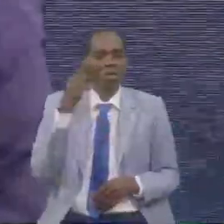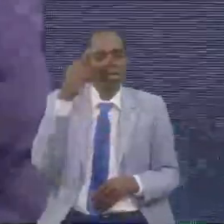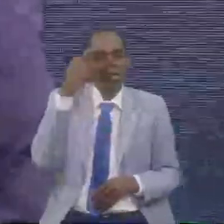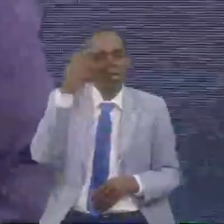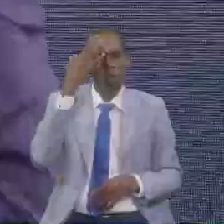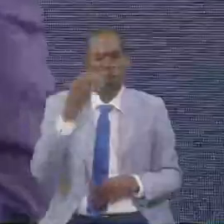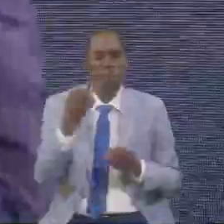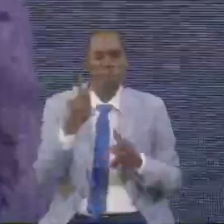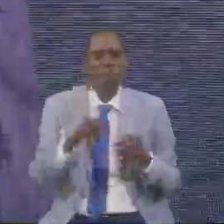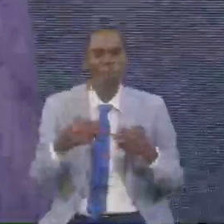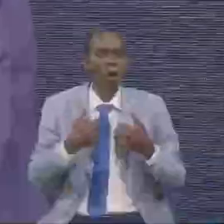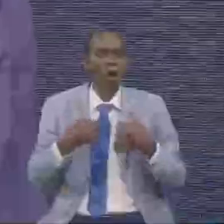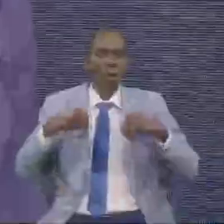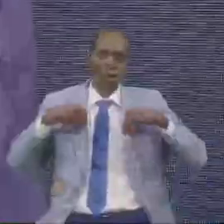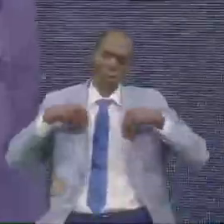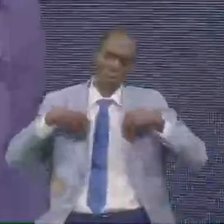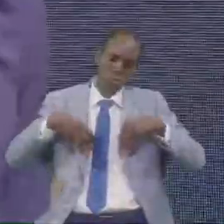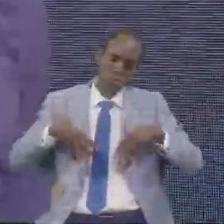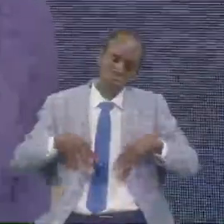La raison pour laquelle plusieurs ont des dépressions,